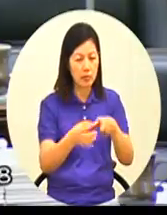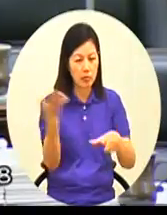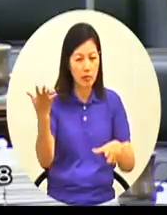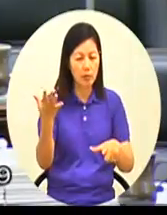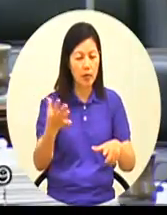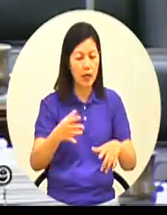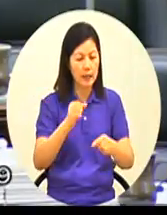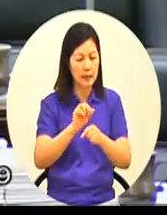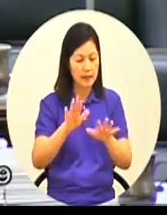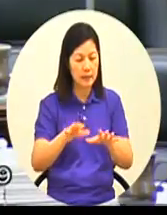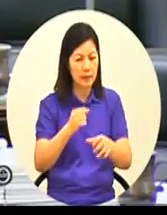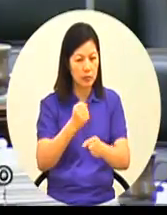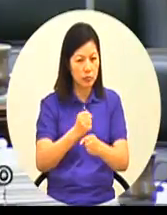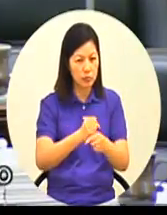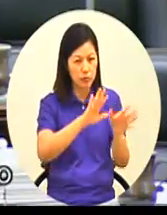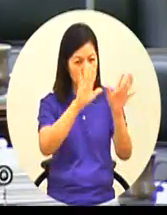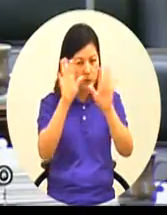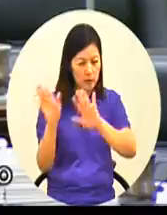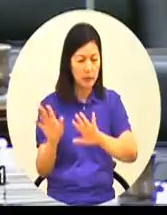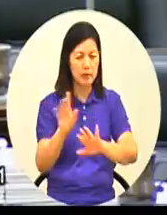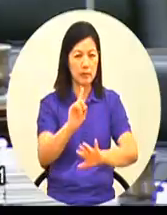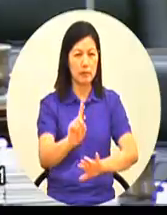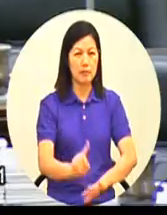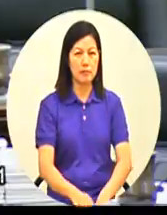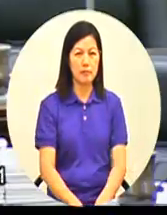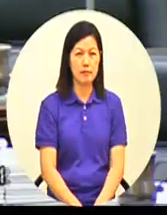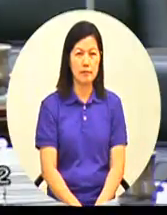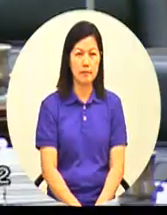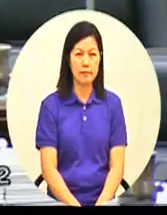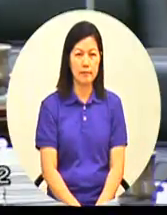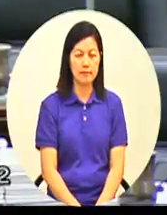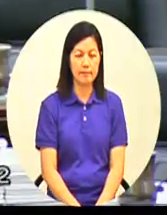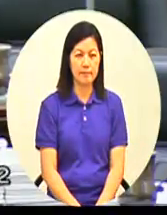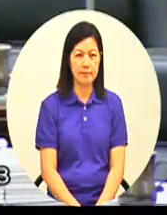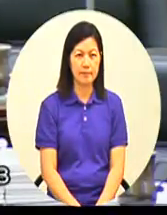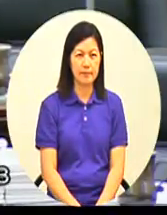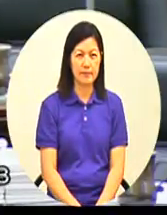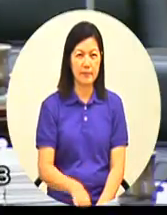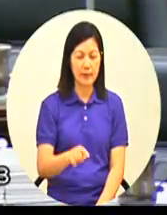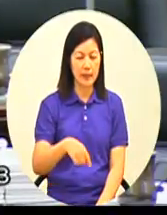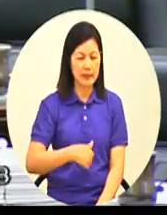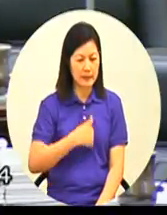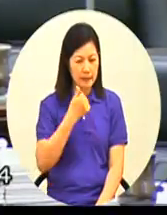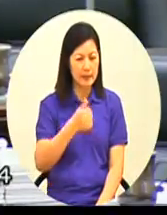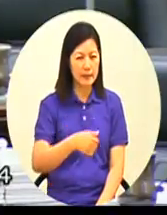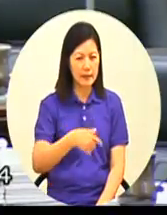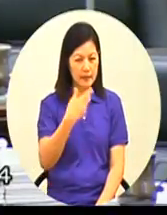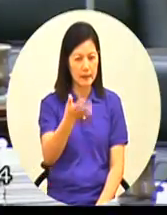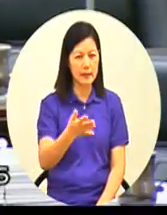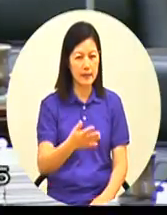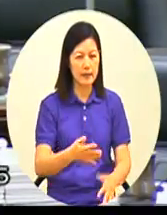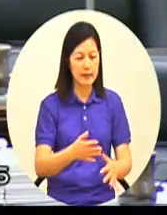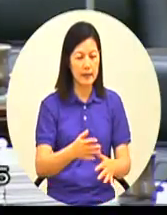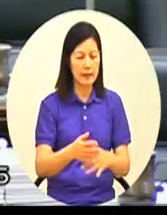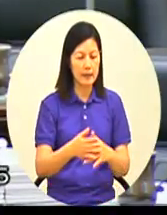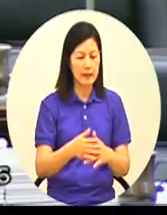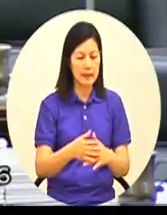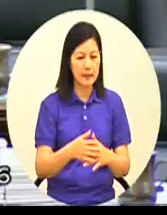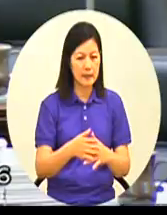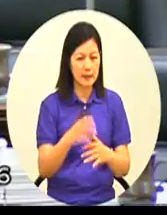况，它的现况。这个其实我觉得就是充分的开放政府，充分的透明监